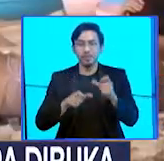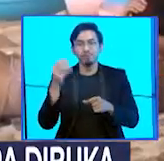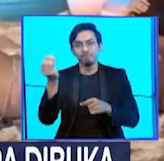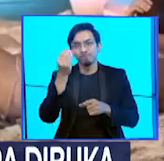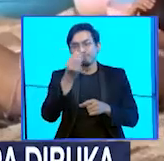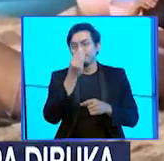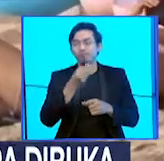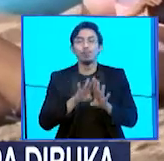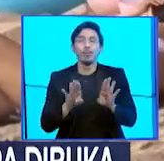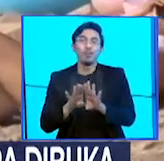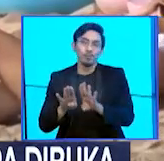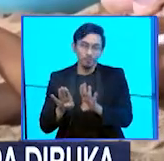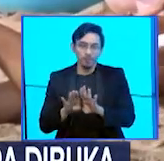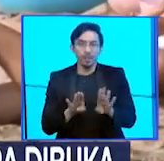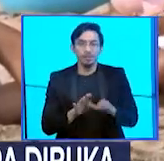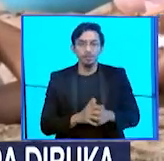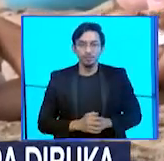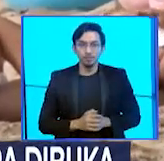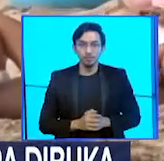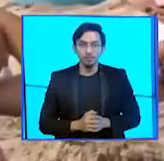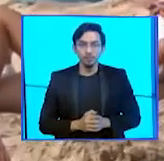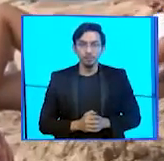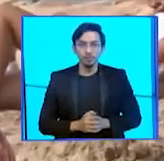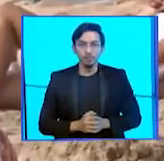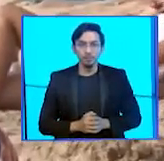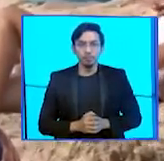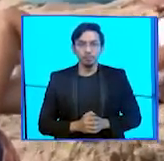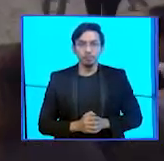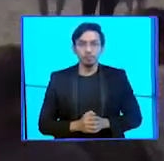Dari Denpasar, Bali, Aris Wianto, iNews, melaporkan.